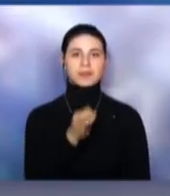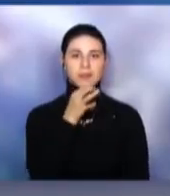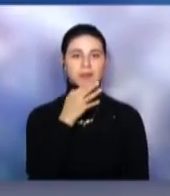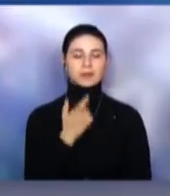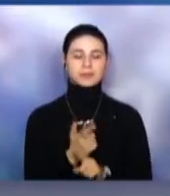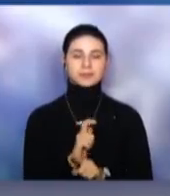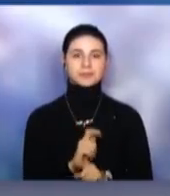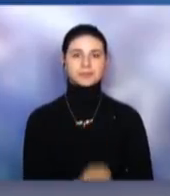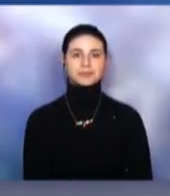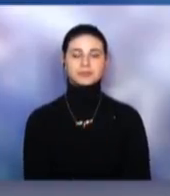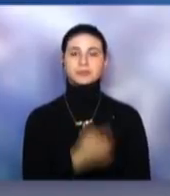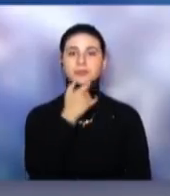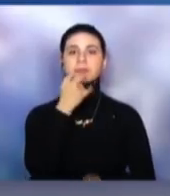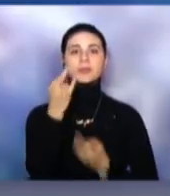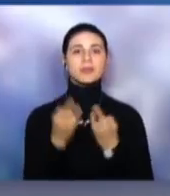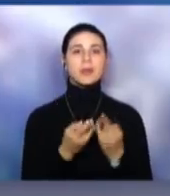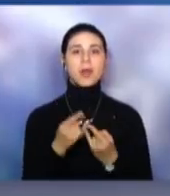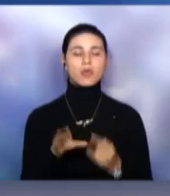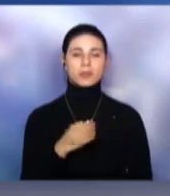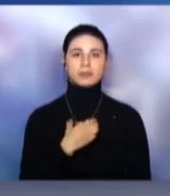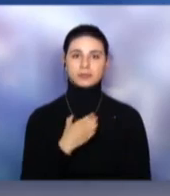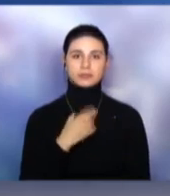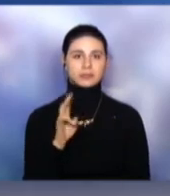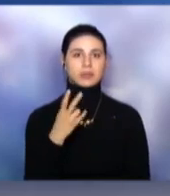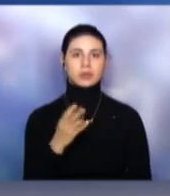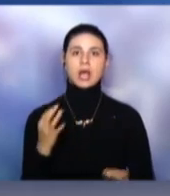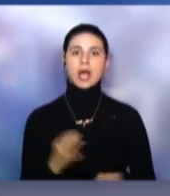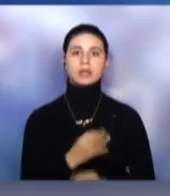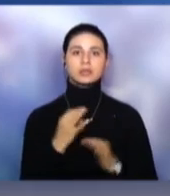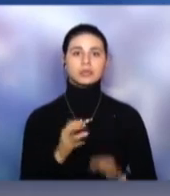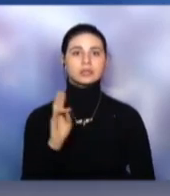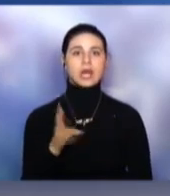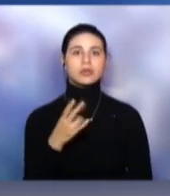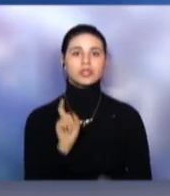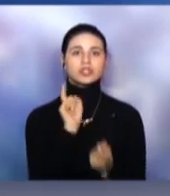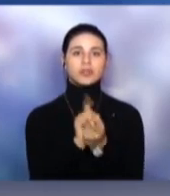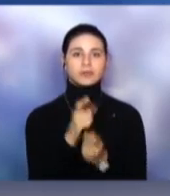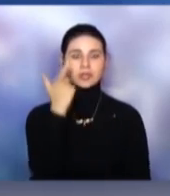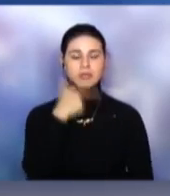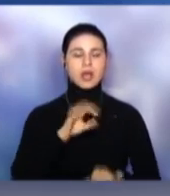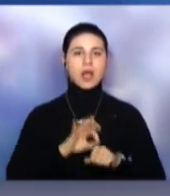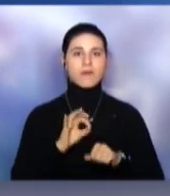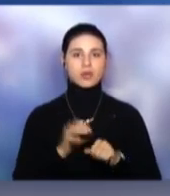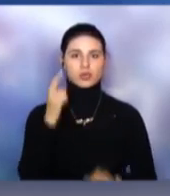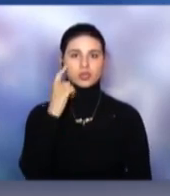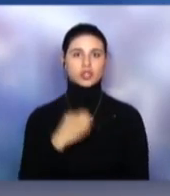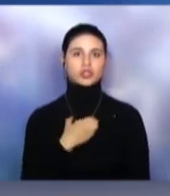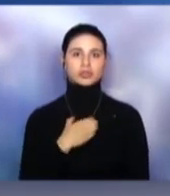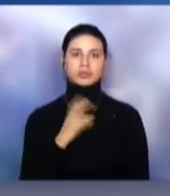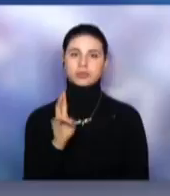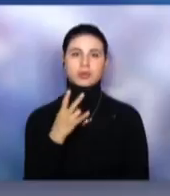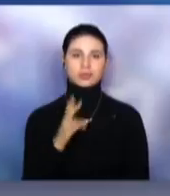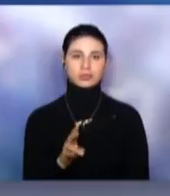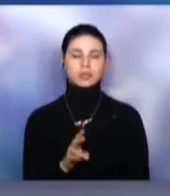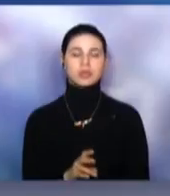ვიყენებ ხოლმე იმისათვის, რომ მაყურებელი არ შეშინდეს, არასოდეს არ უნდა შეხვდეთ დიაგნოზსაც კი შიშით და მით